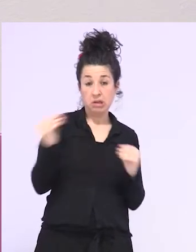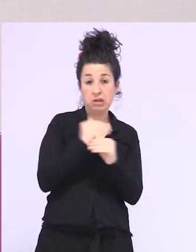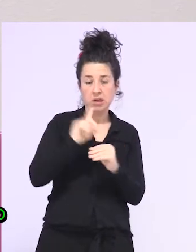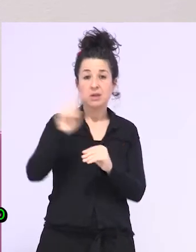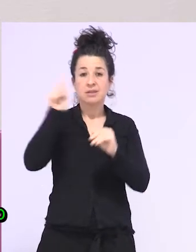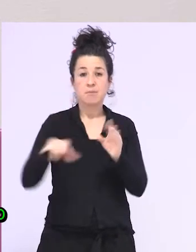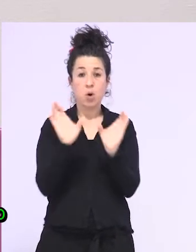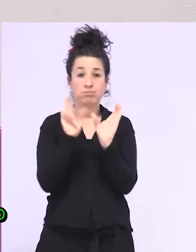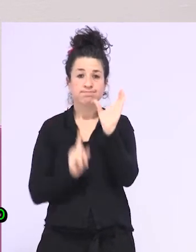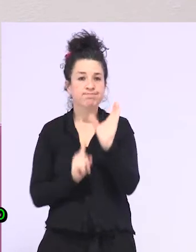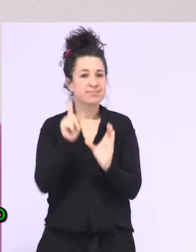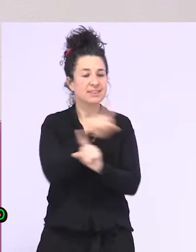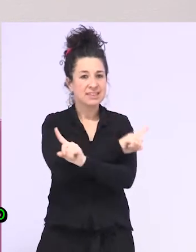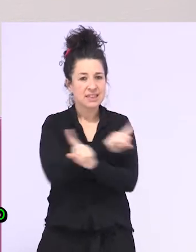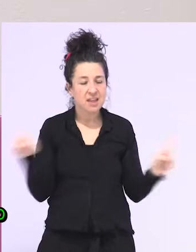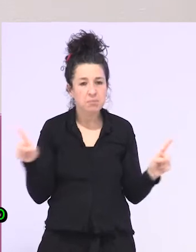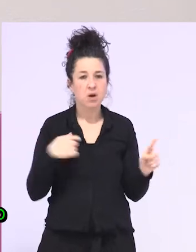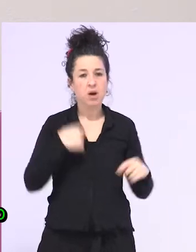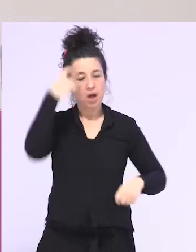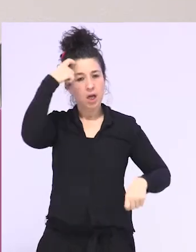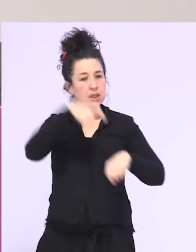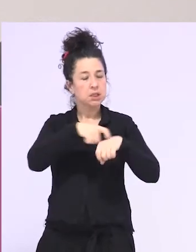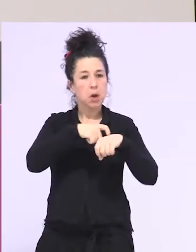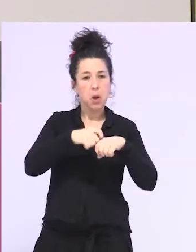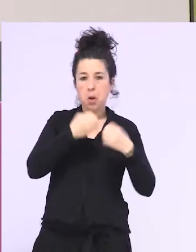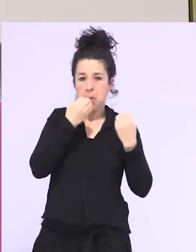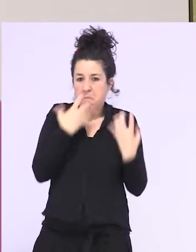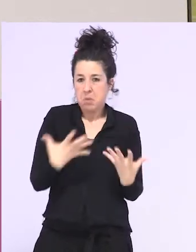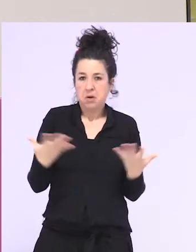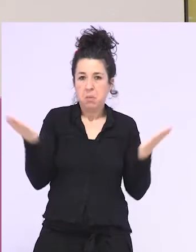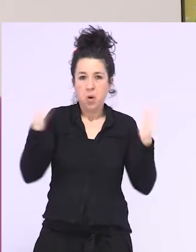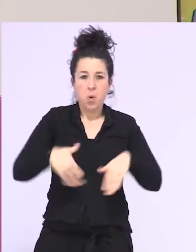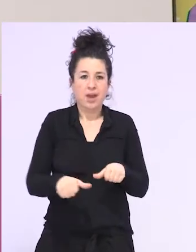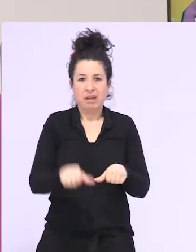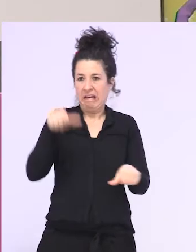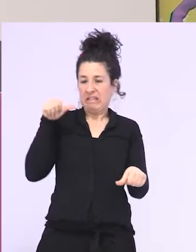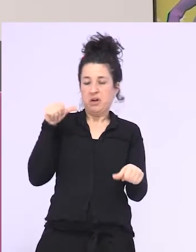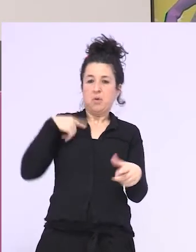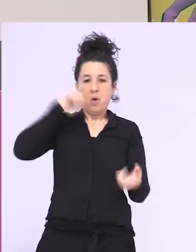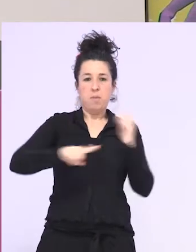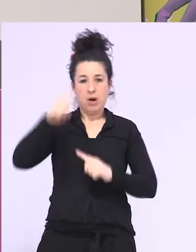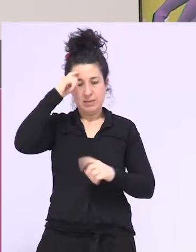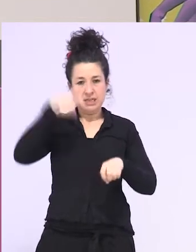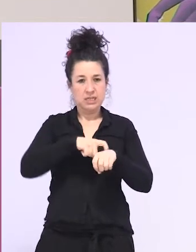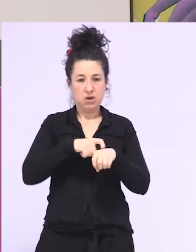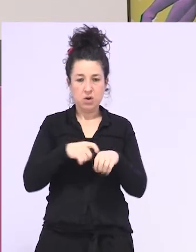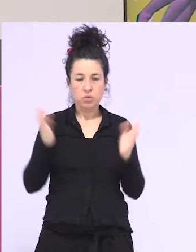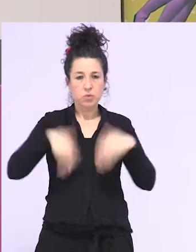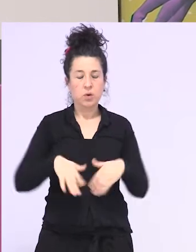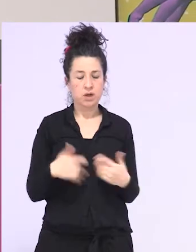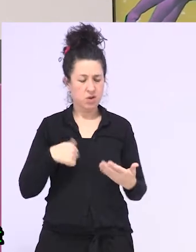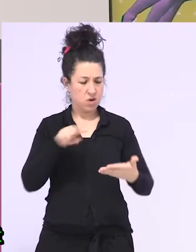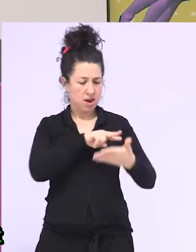penetratu. Ez zeukan desegonkortze psikologikoko aurrekaririk. Ta nik irakurtzen dut pasarte hau,